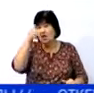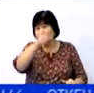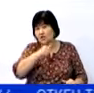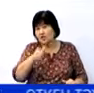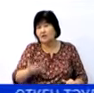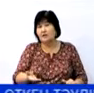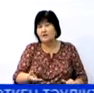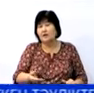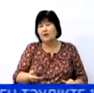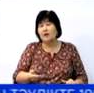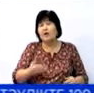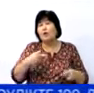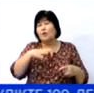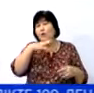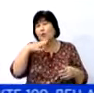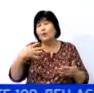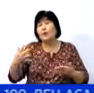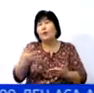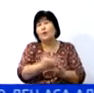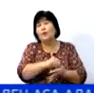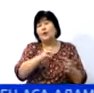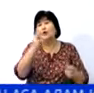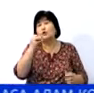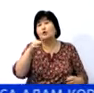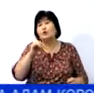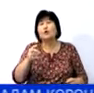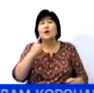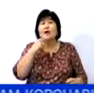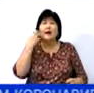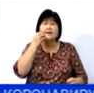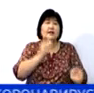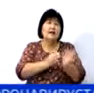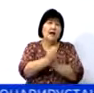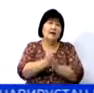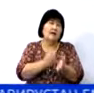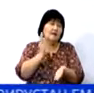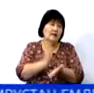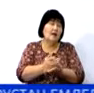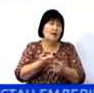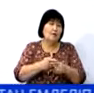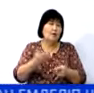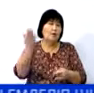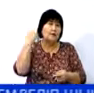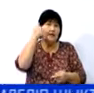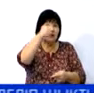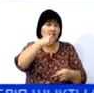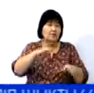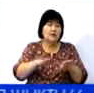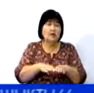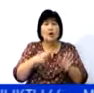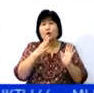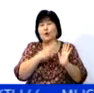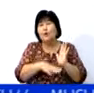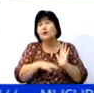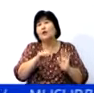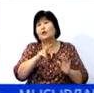Жылдың өндірілген өнім көлемі 300 тонна қызанақ және қияр болып отыр. Бұл деген былтырғы жылмен салыстырғанда 90